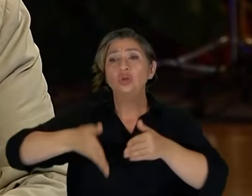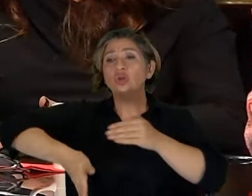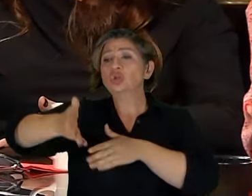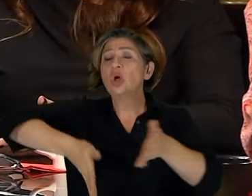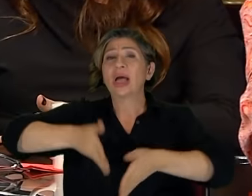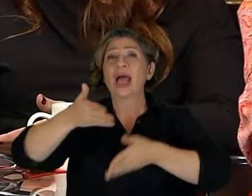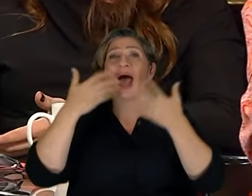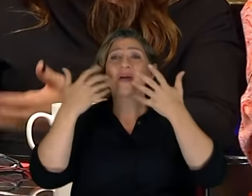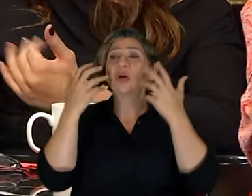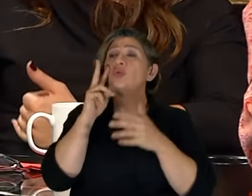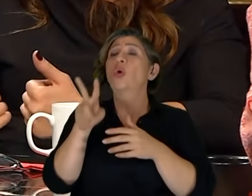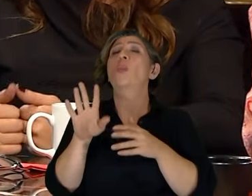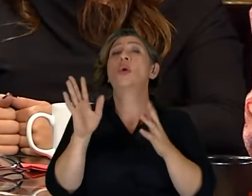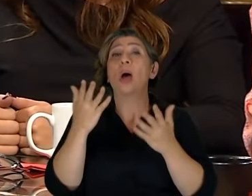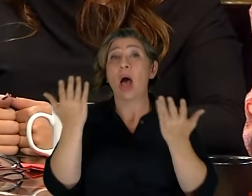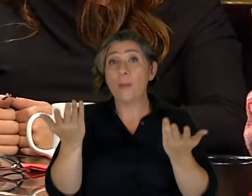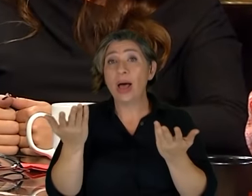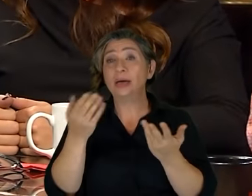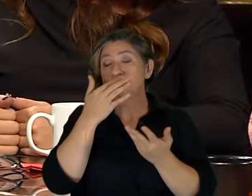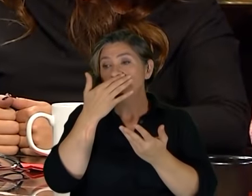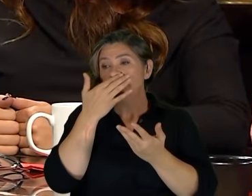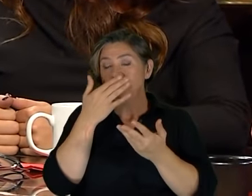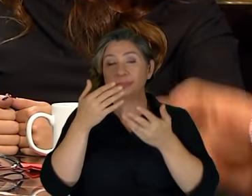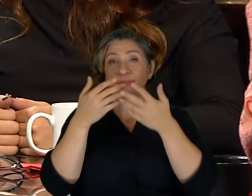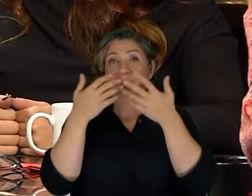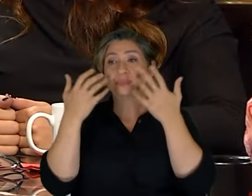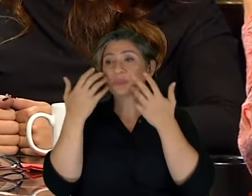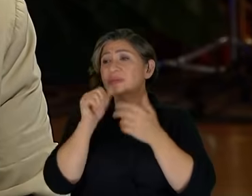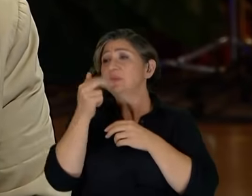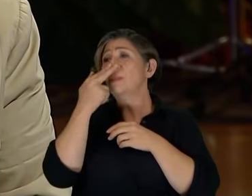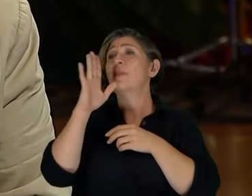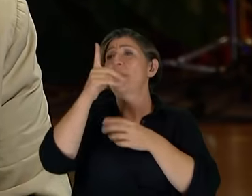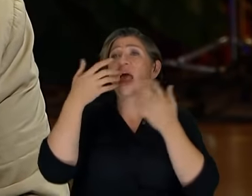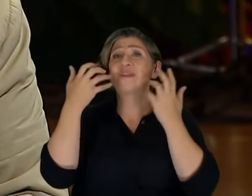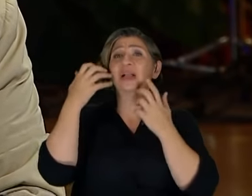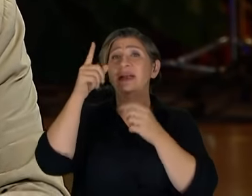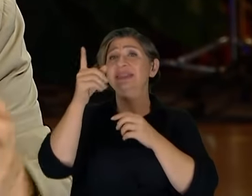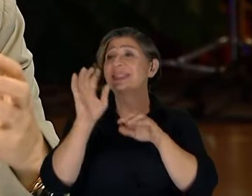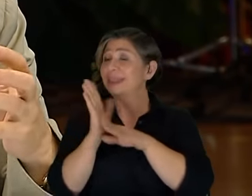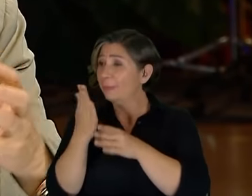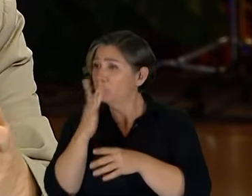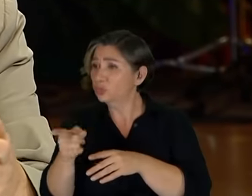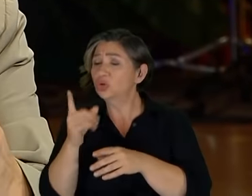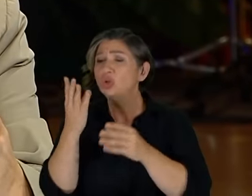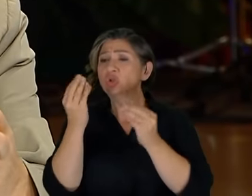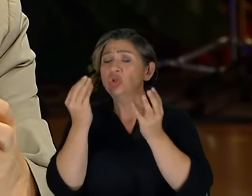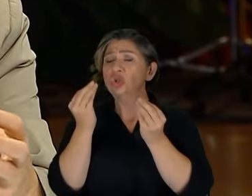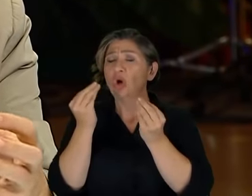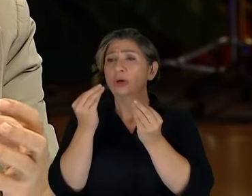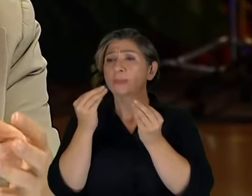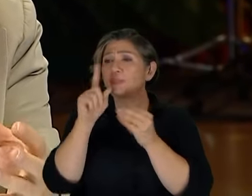hayvanları görmüyorsunuz. Sokak hayvanları ama... görmüyorum ama şeylerde hayvanları da hiç beğenmiyorum yurt dışında gördüğüm hayvanları. Çünkü çok